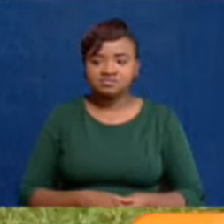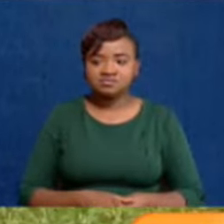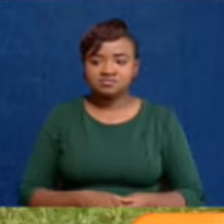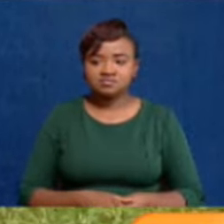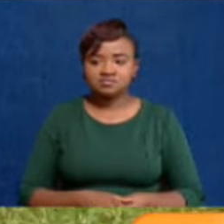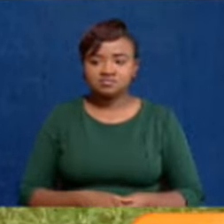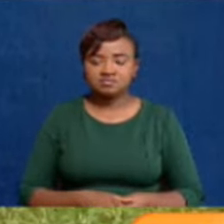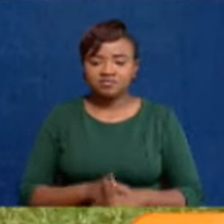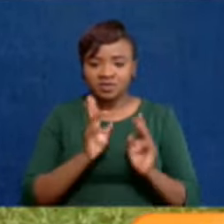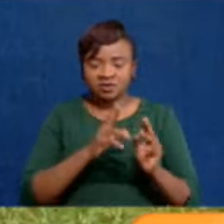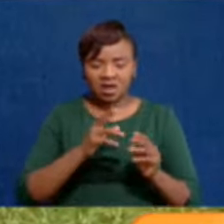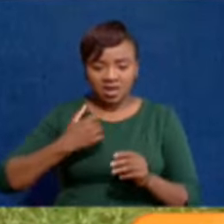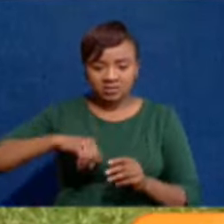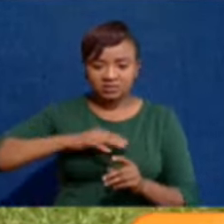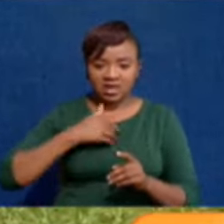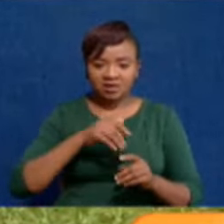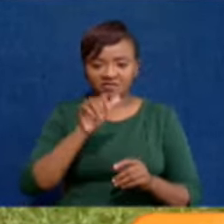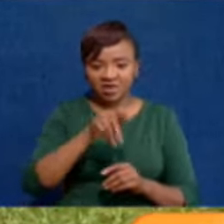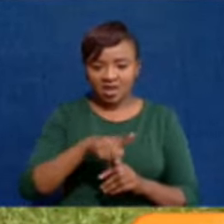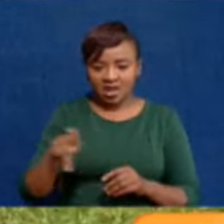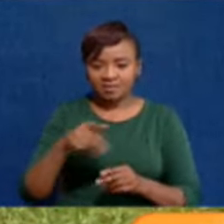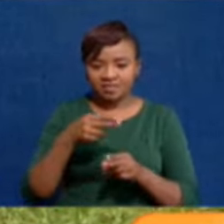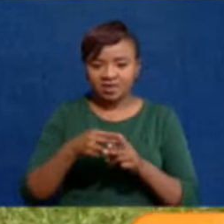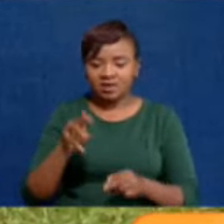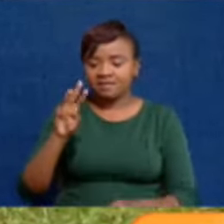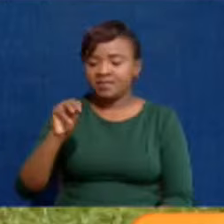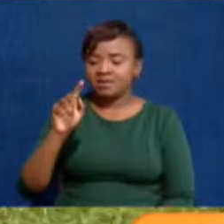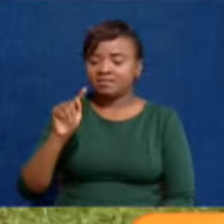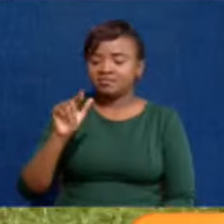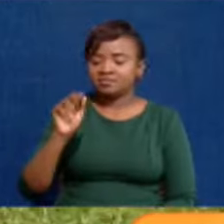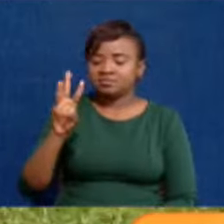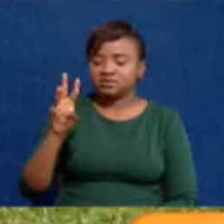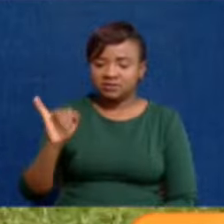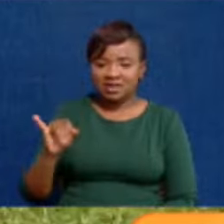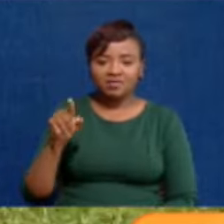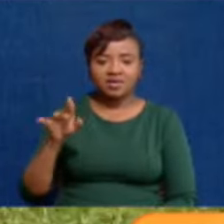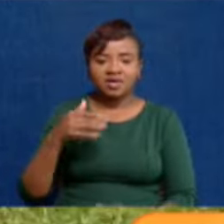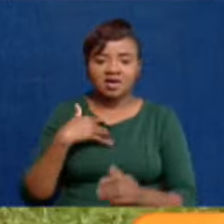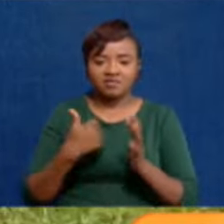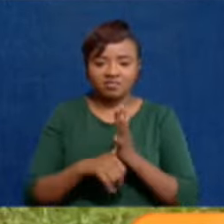inaitwa Mtawi, imekuwa na shida. Alafu kuna hii